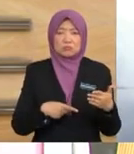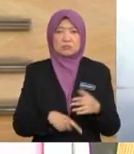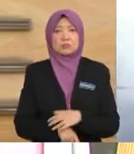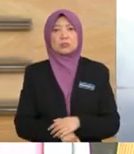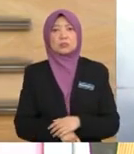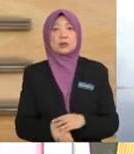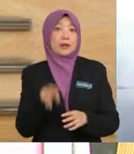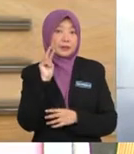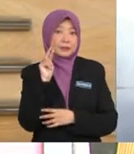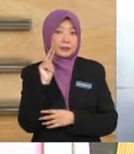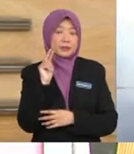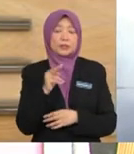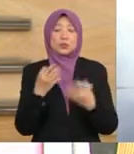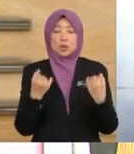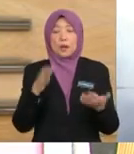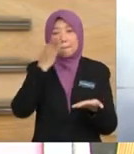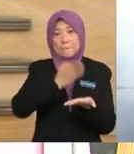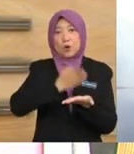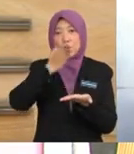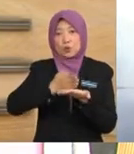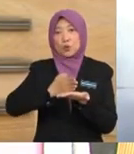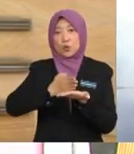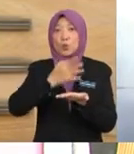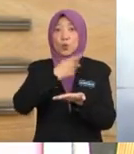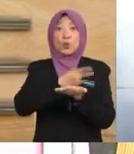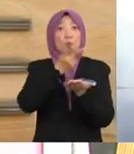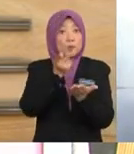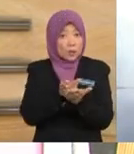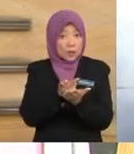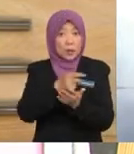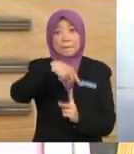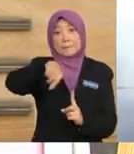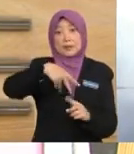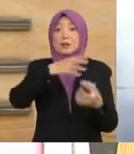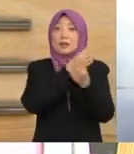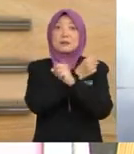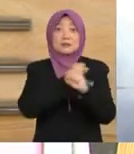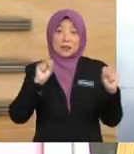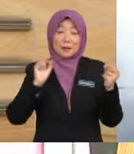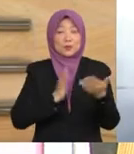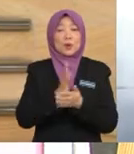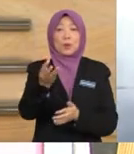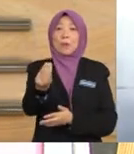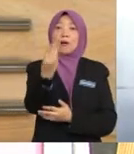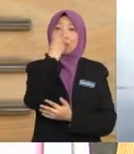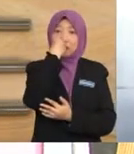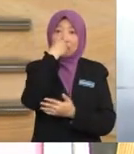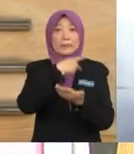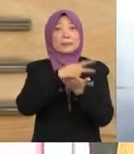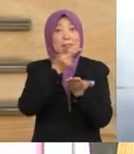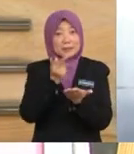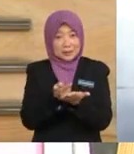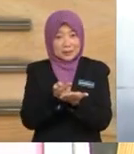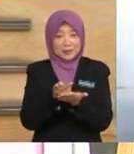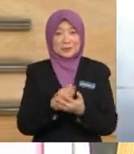potong kek. Bila dah siap. Lepas dah potong, tak boleh lagi. Kita terus makan kek. Okey,